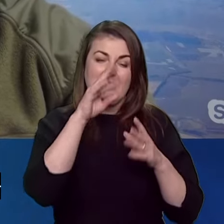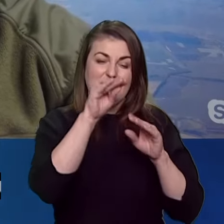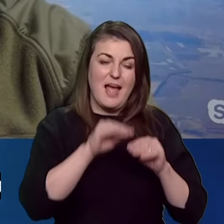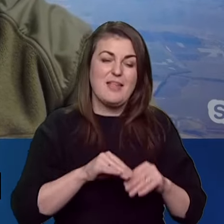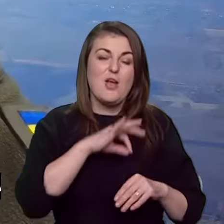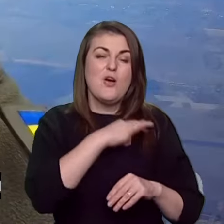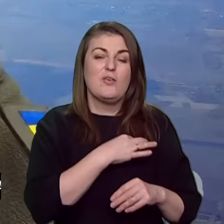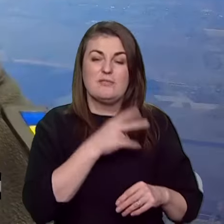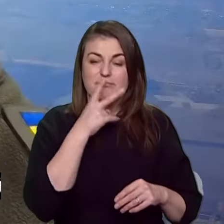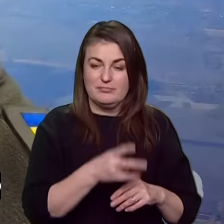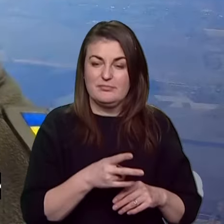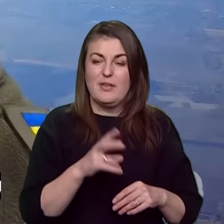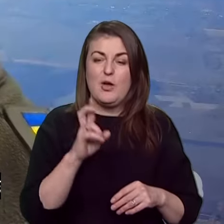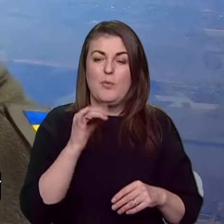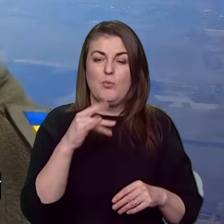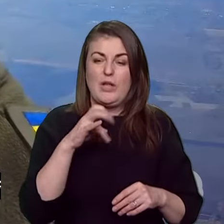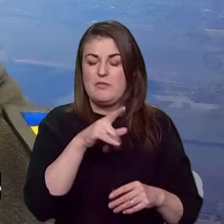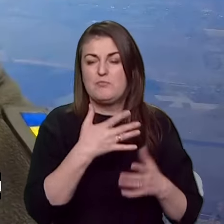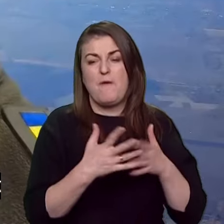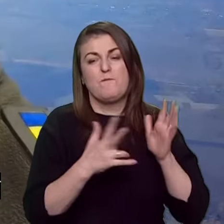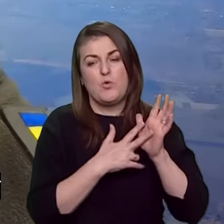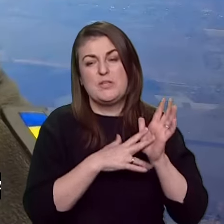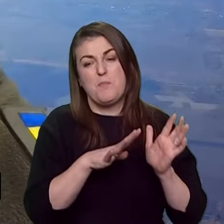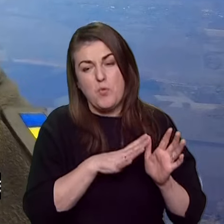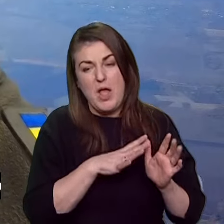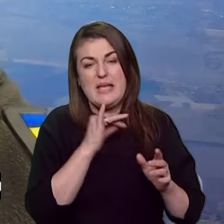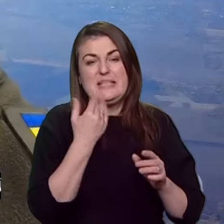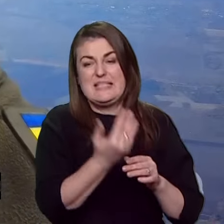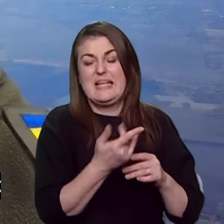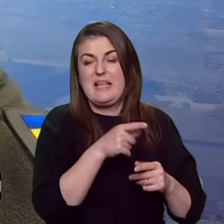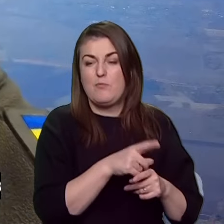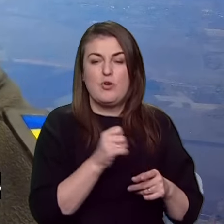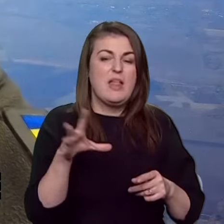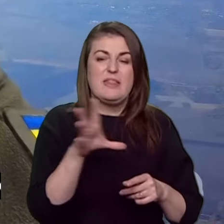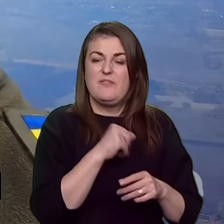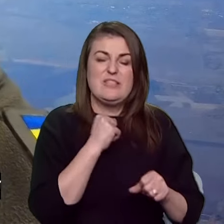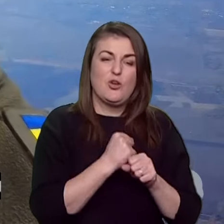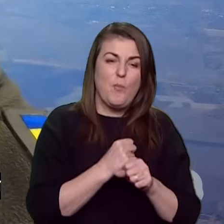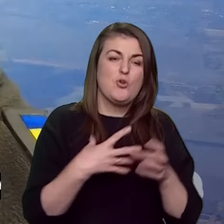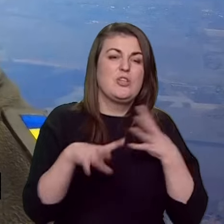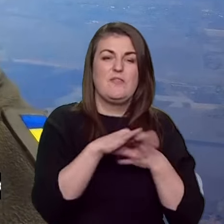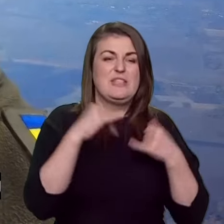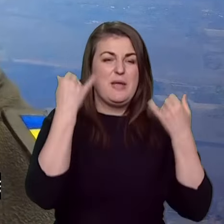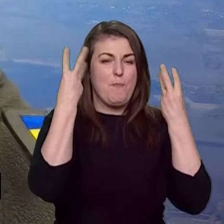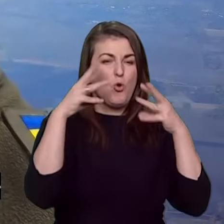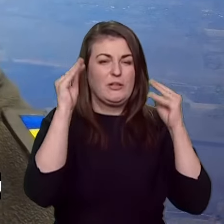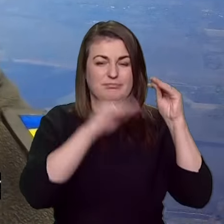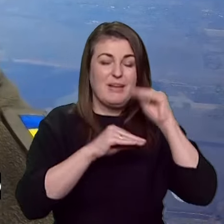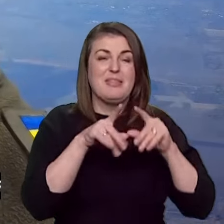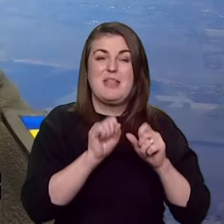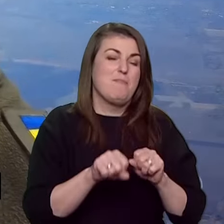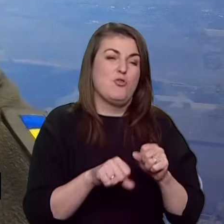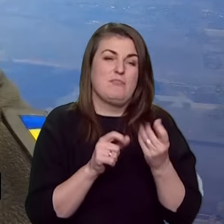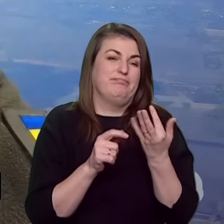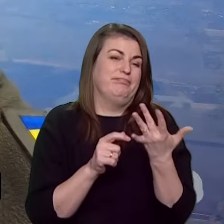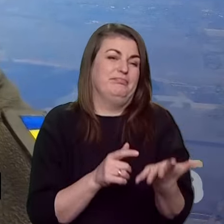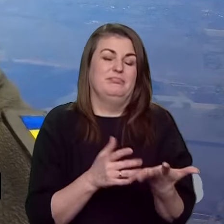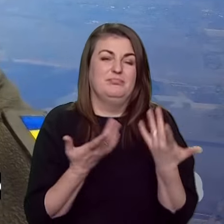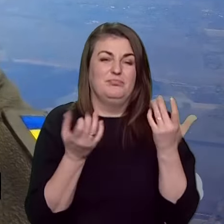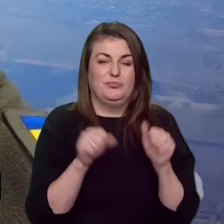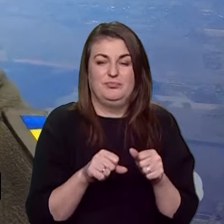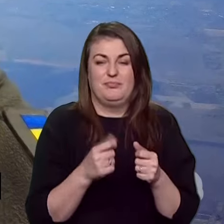Казав голова ГУРКи Богданов, там ще було 8 літаків до цього. Із них там не всі робочі, не всі модернізовані, тому там на пальцях однієї руки,